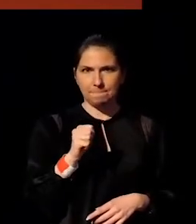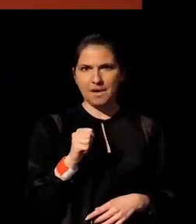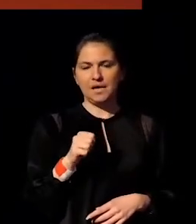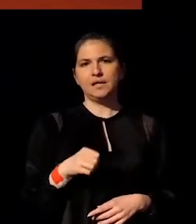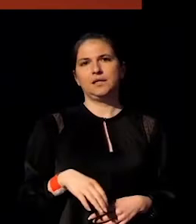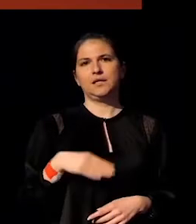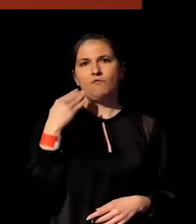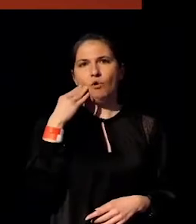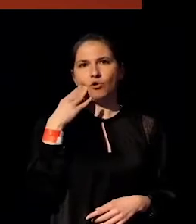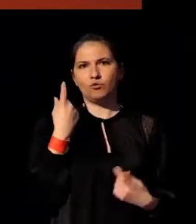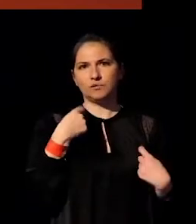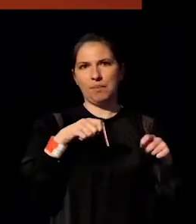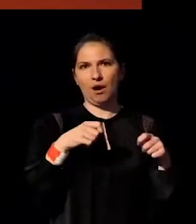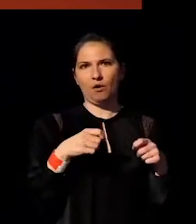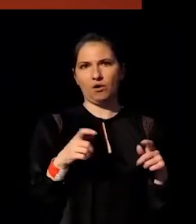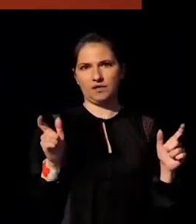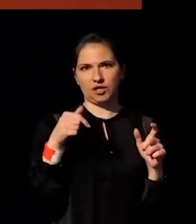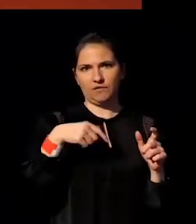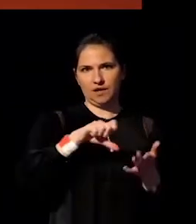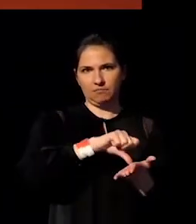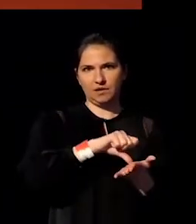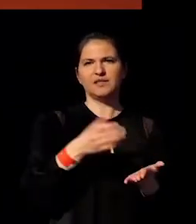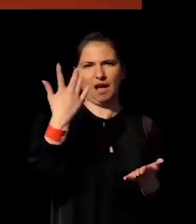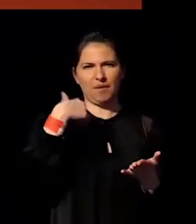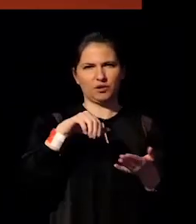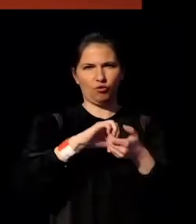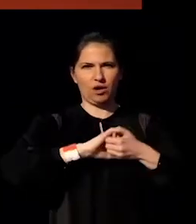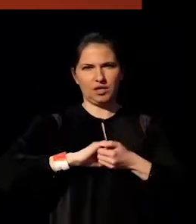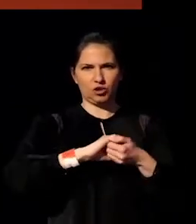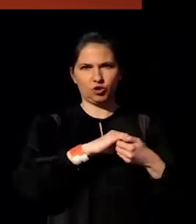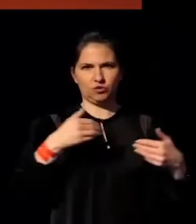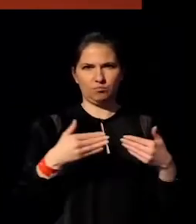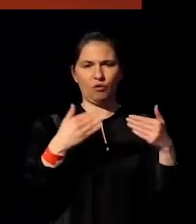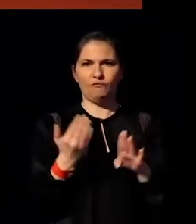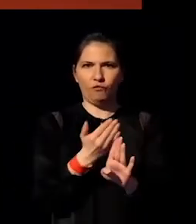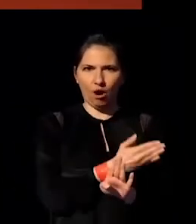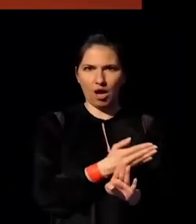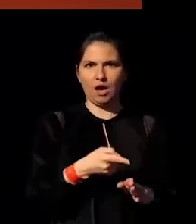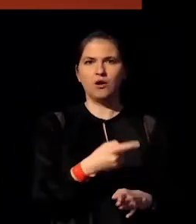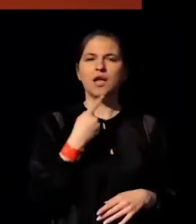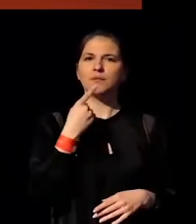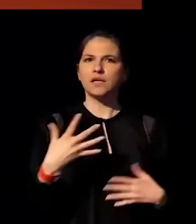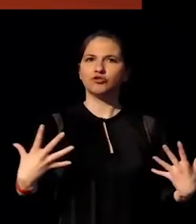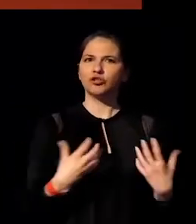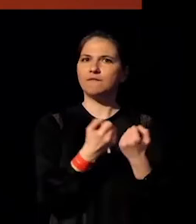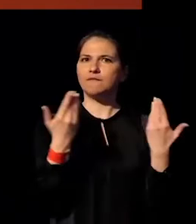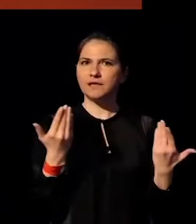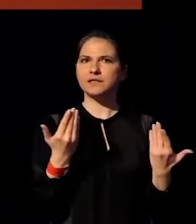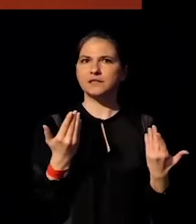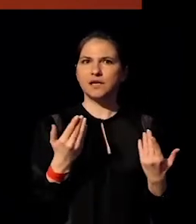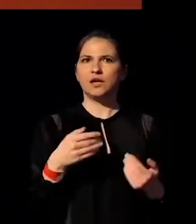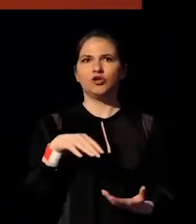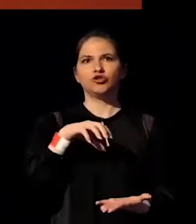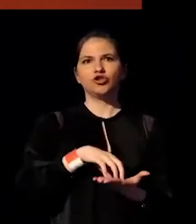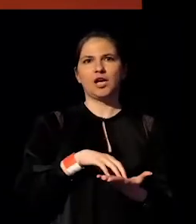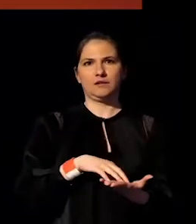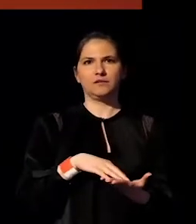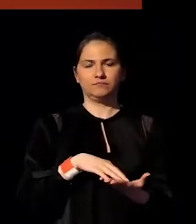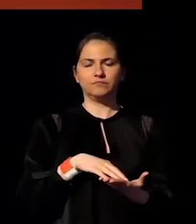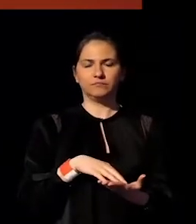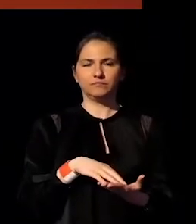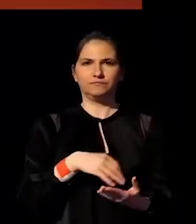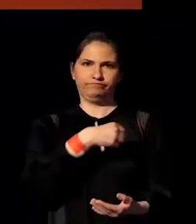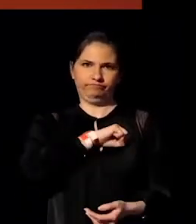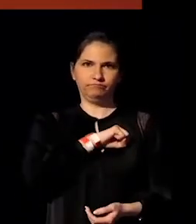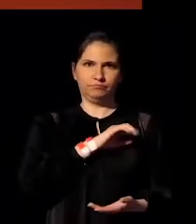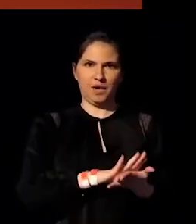in Mitte. Das war kurz vorm Koalitionsbruch und wir haben es geschafft, dass die Wohnungsbaugesellschaft Mitte in städtischer Hand geblieben ist. Wir haben damals